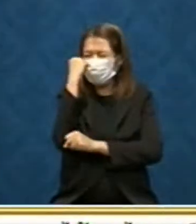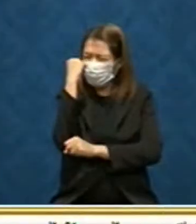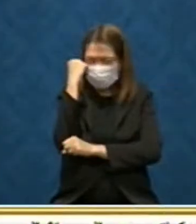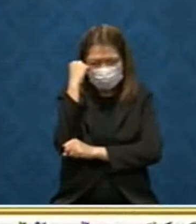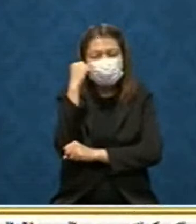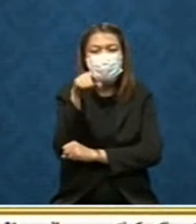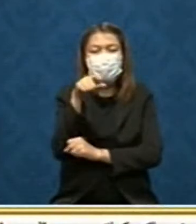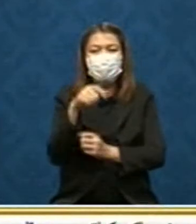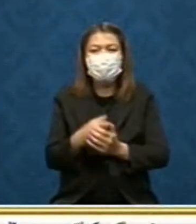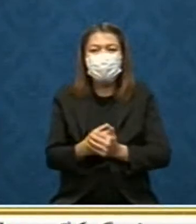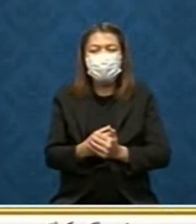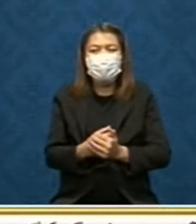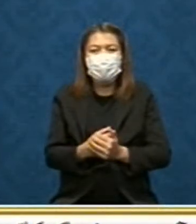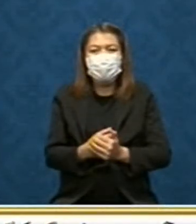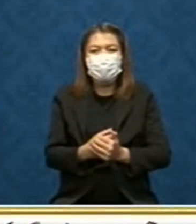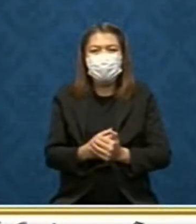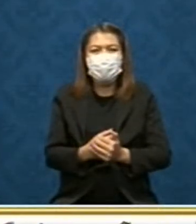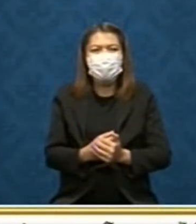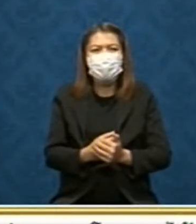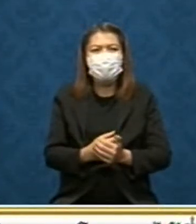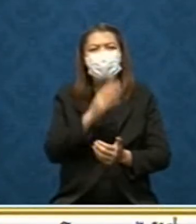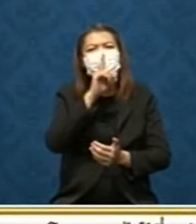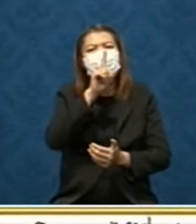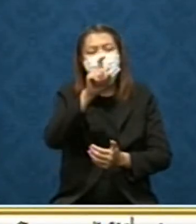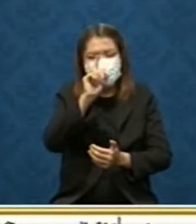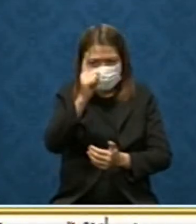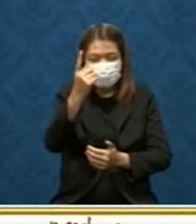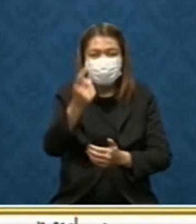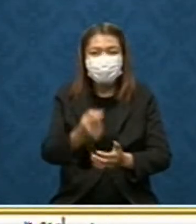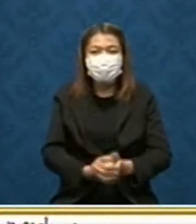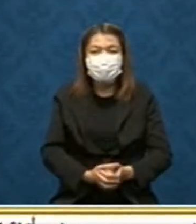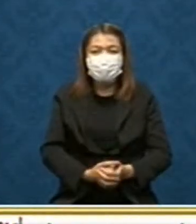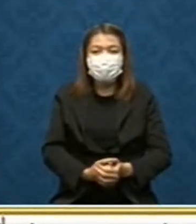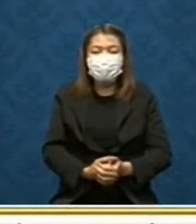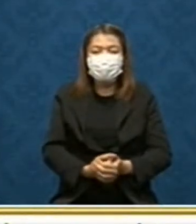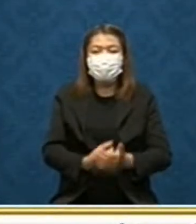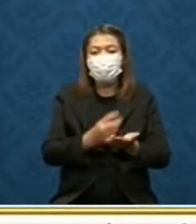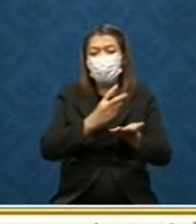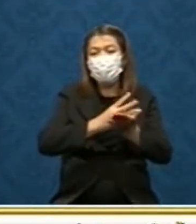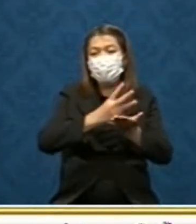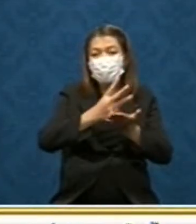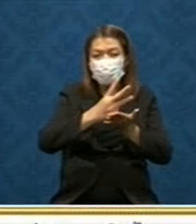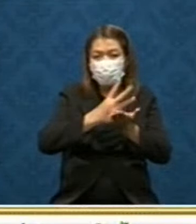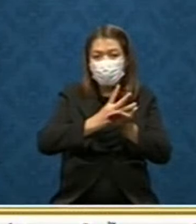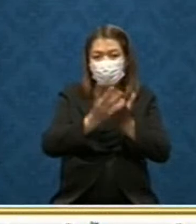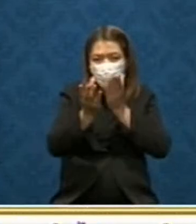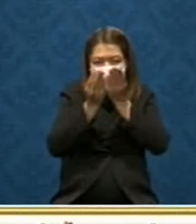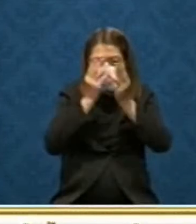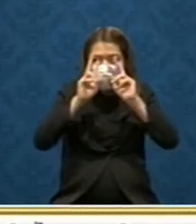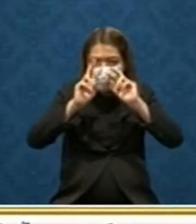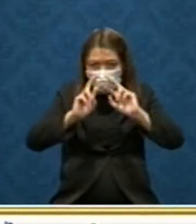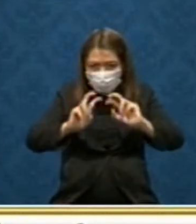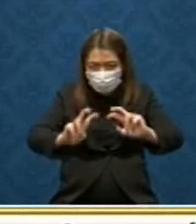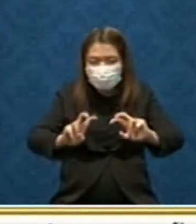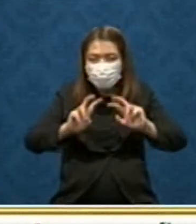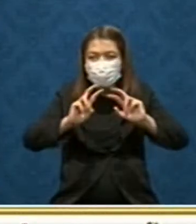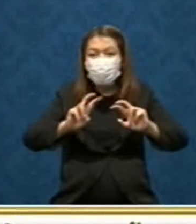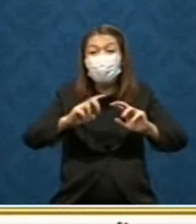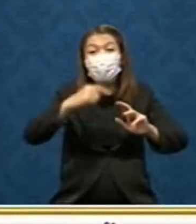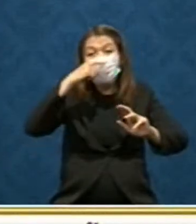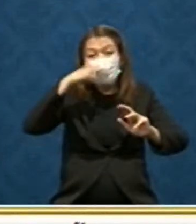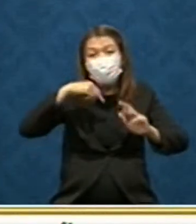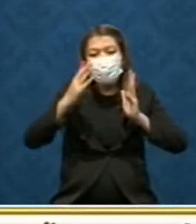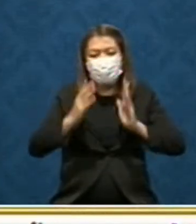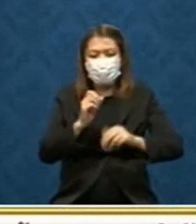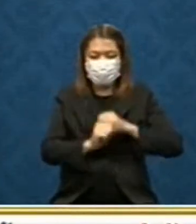หลระดับผมเคพดทนี่ แต่ขอถามอกรอบนัวชาการเข้าไปศึษาใหมวิจรยกันคนไทย่